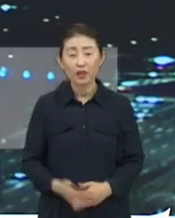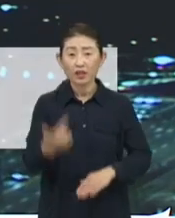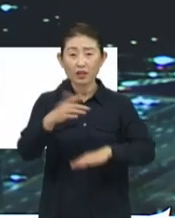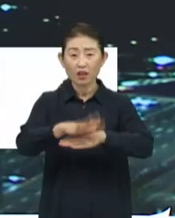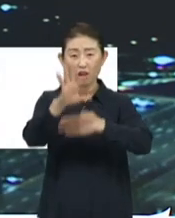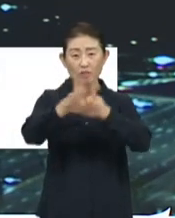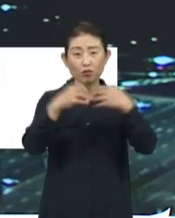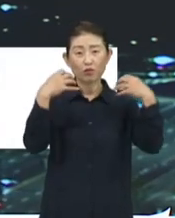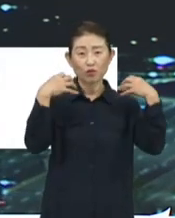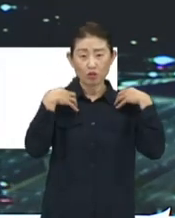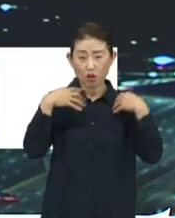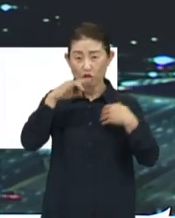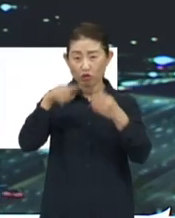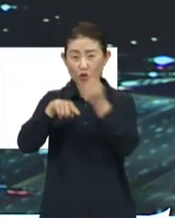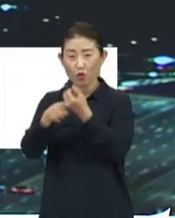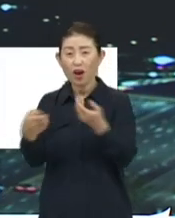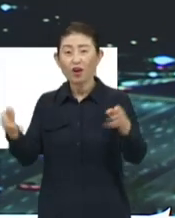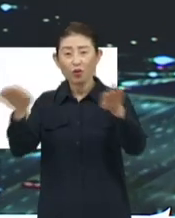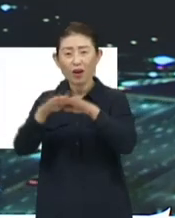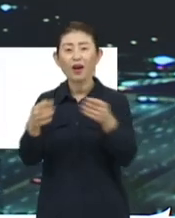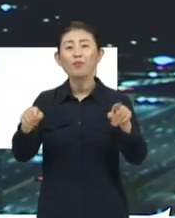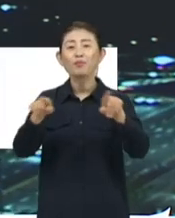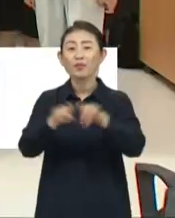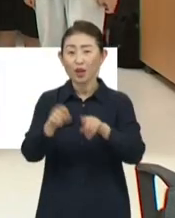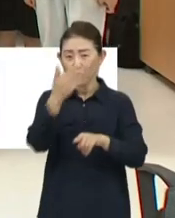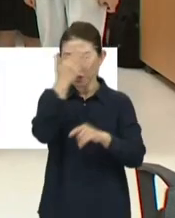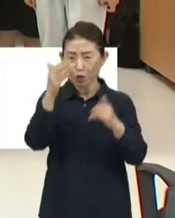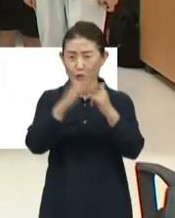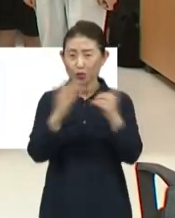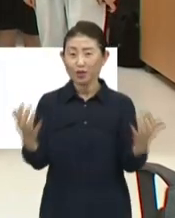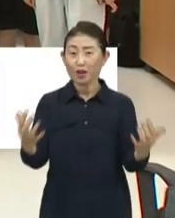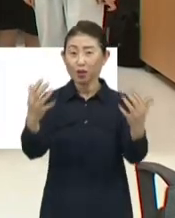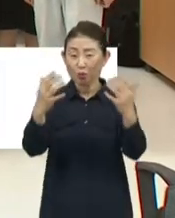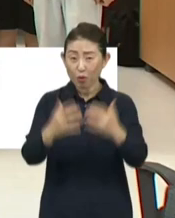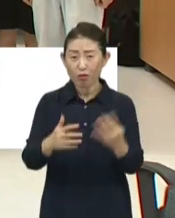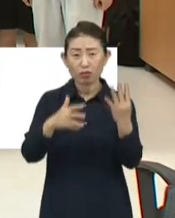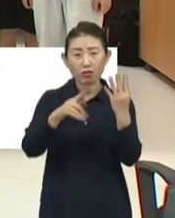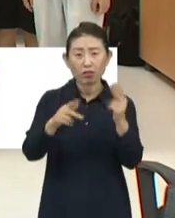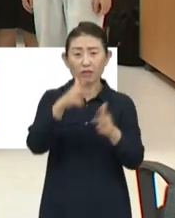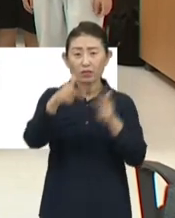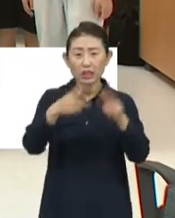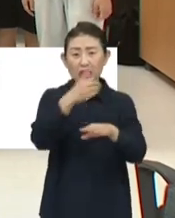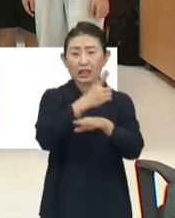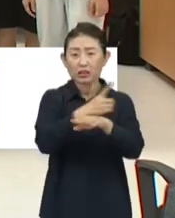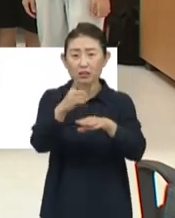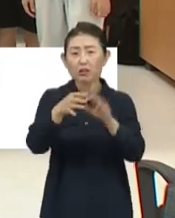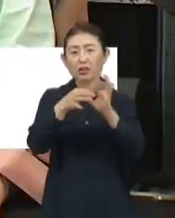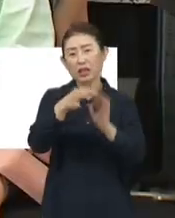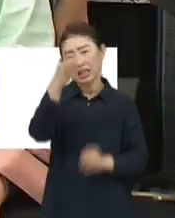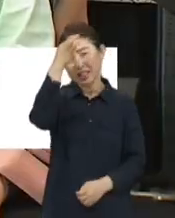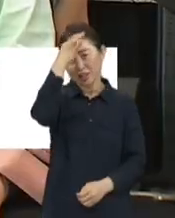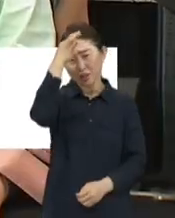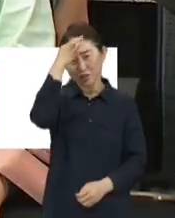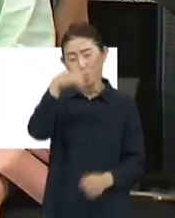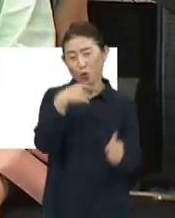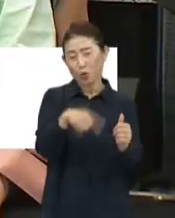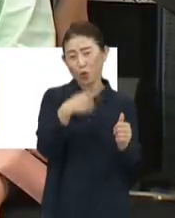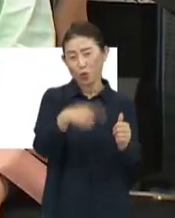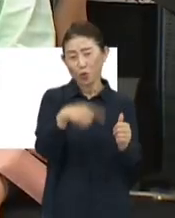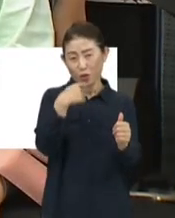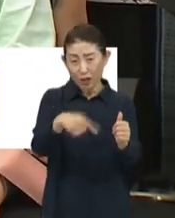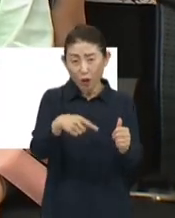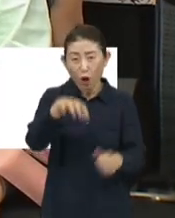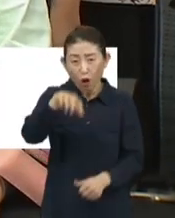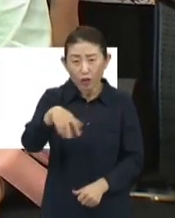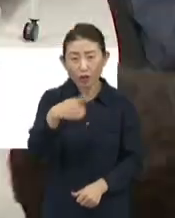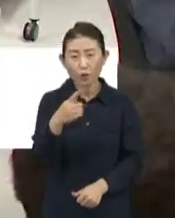대전 서구청은 중앙 과학관과 함께 지역 내 청소년들의 대상으로 4차 산업 디지털 신기술 인재로 육성하기 위한 창의